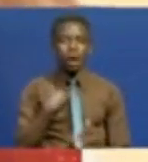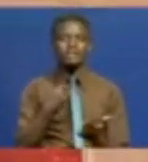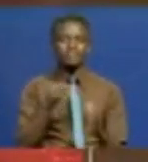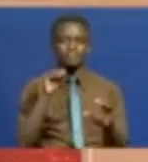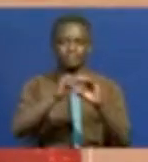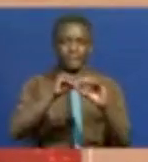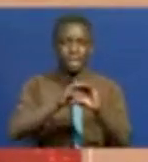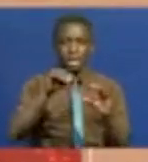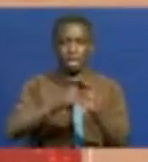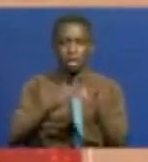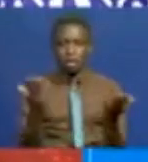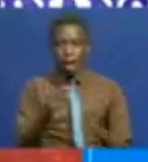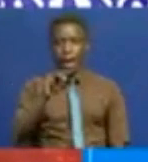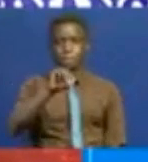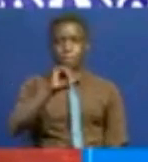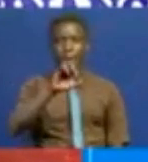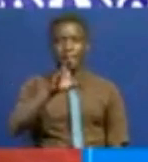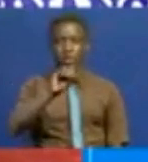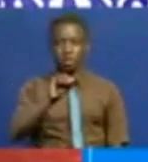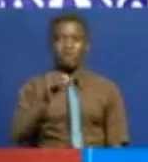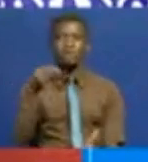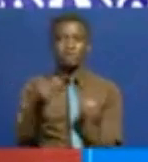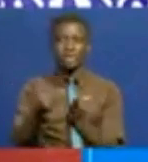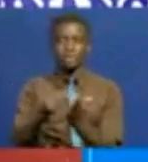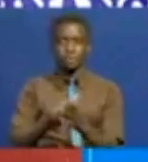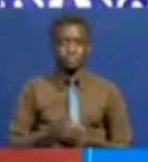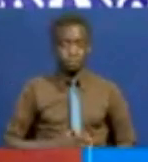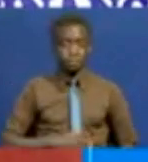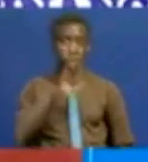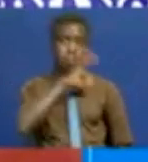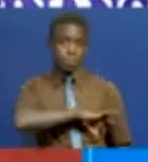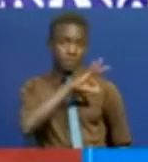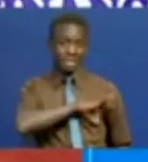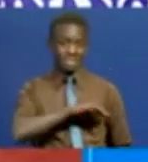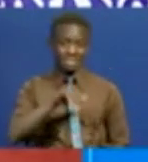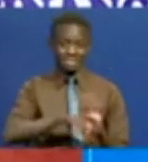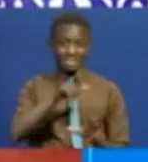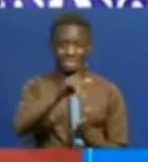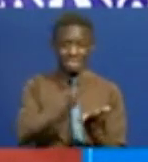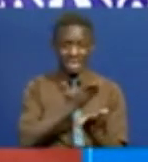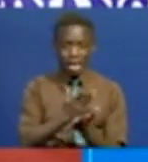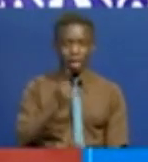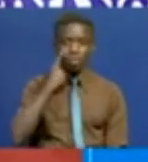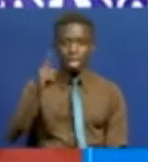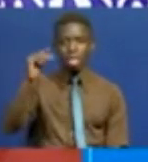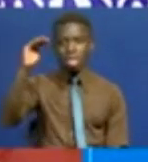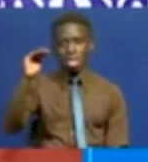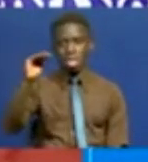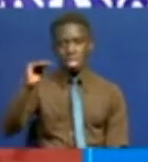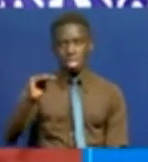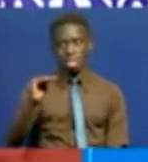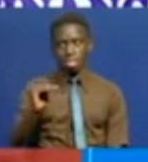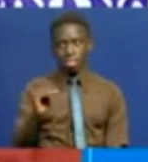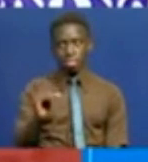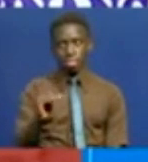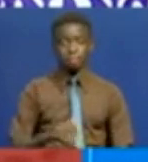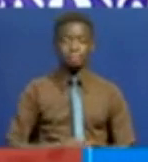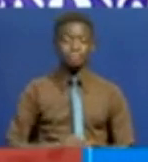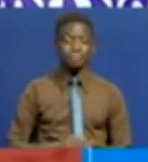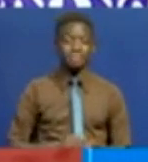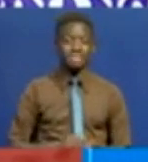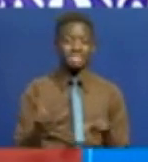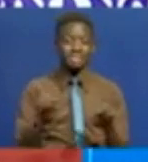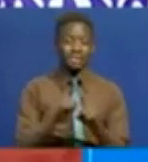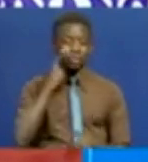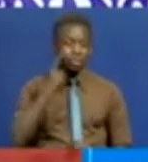mikopo kwa biashara ndogondogo. Profitability in the sector has been diminishing, and in terms